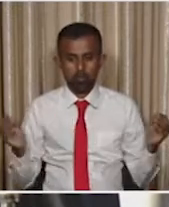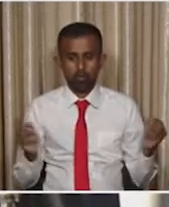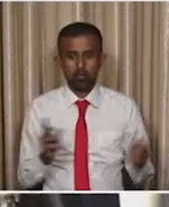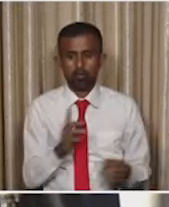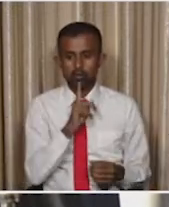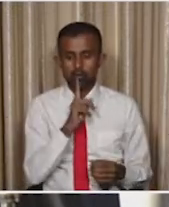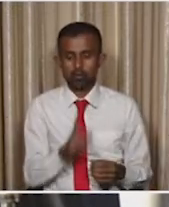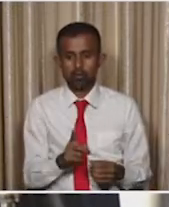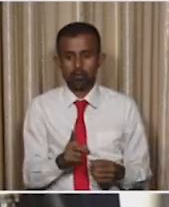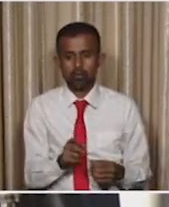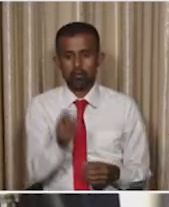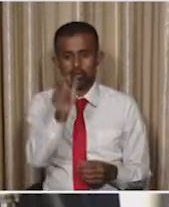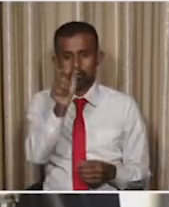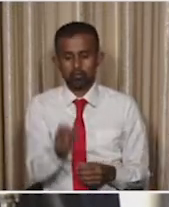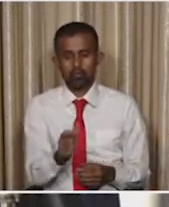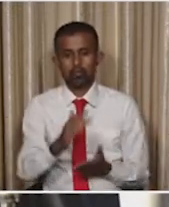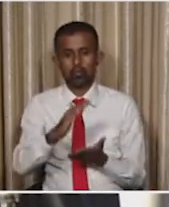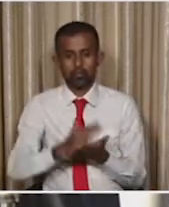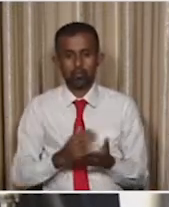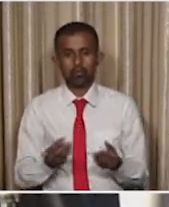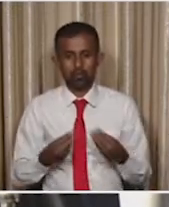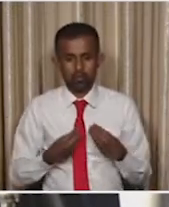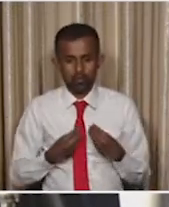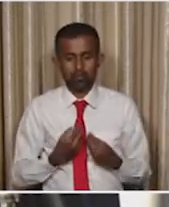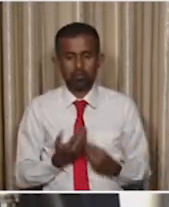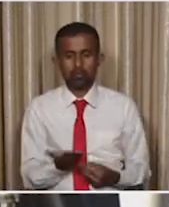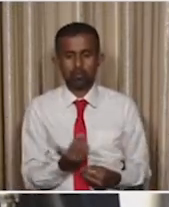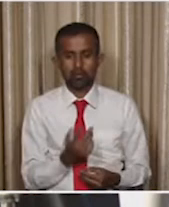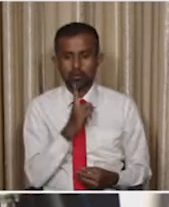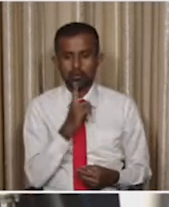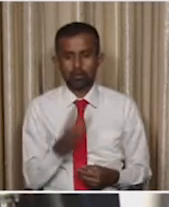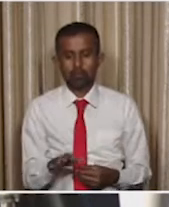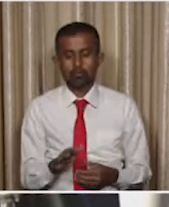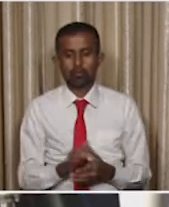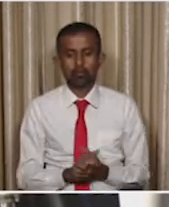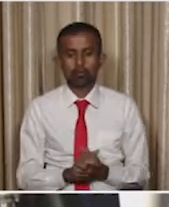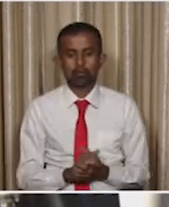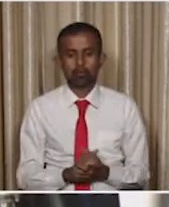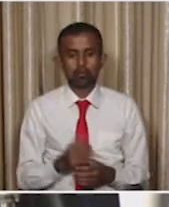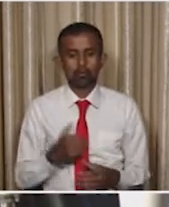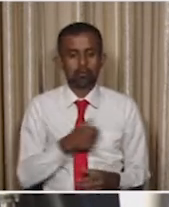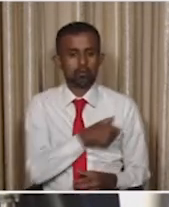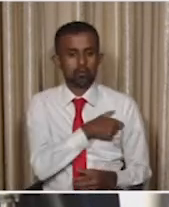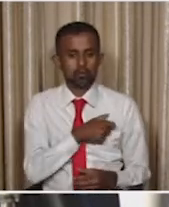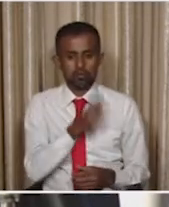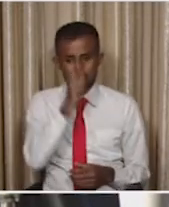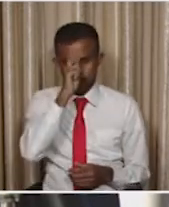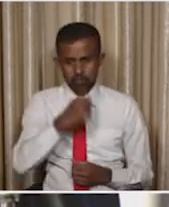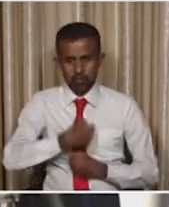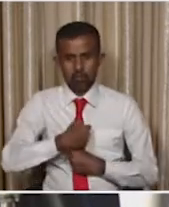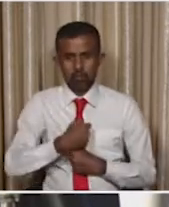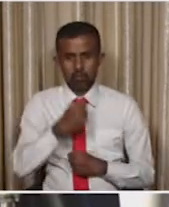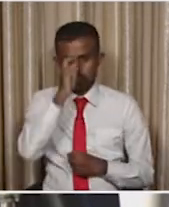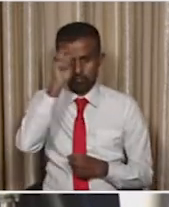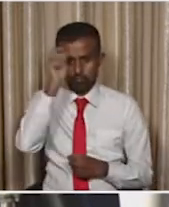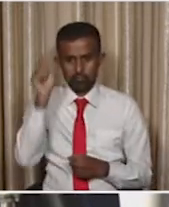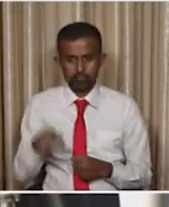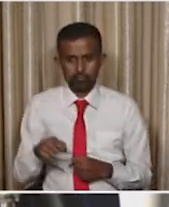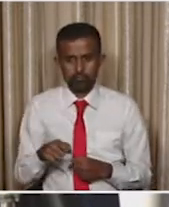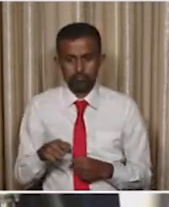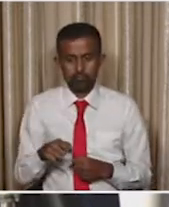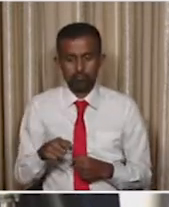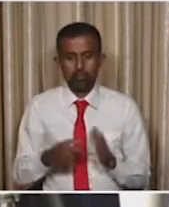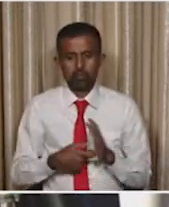பிரச்சனையை தீர்த்து விடுவதாகவும் தெரிவித்திருந்தார் அந்த இடத்திலே எங்களுடைய தலைவர் கஜேந்திரகுமார் பொன்னம்பலம் அவர்கள் அவருடைய முயற்சிக்கு